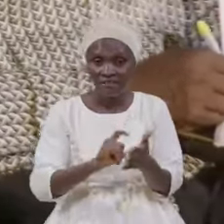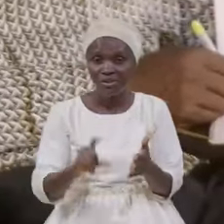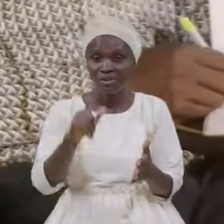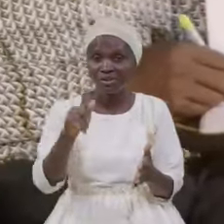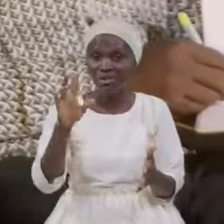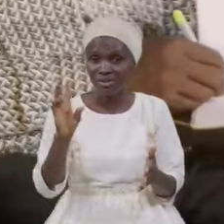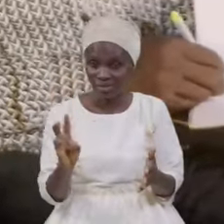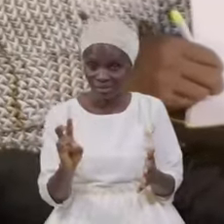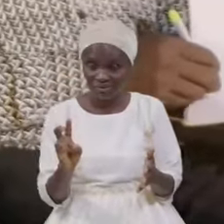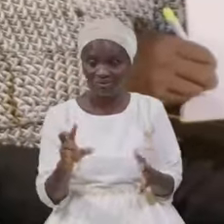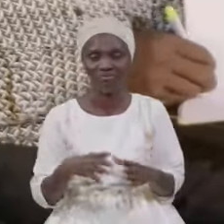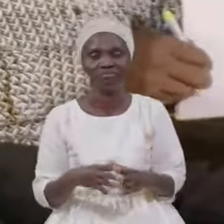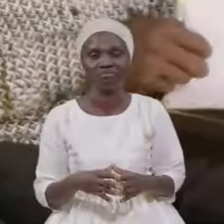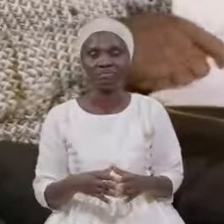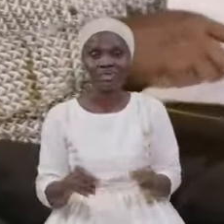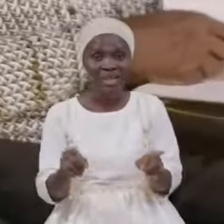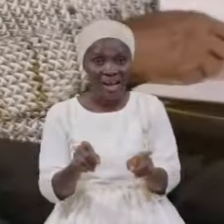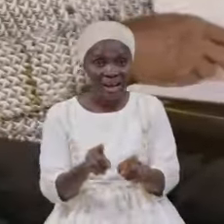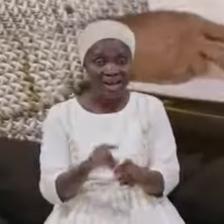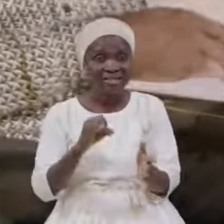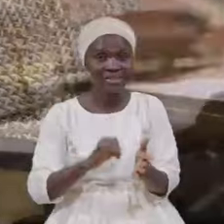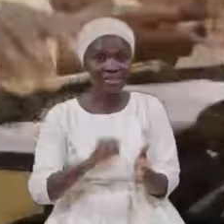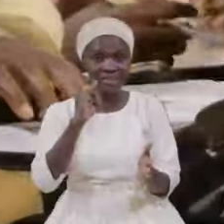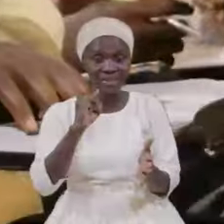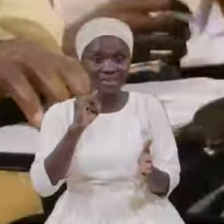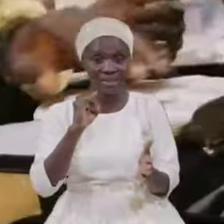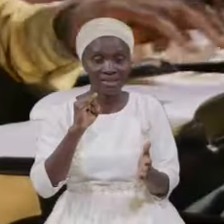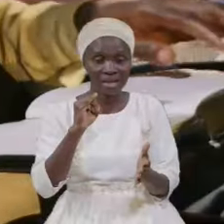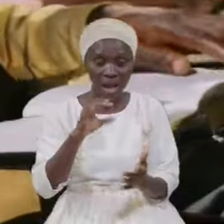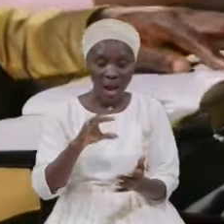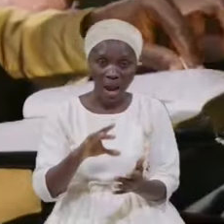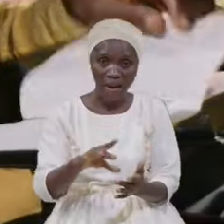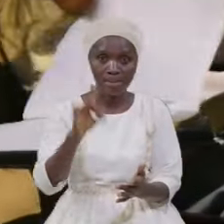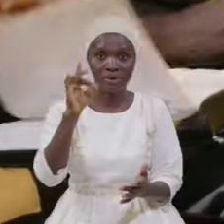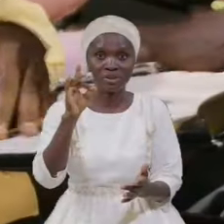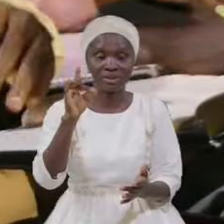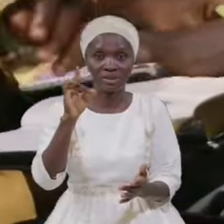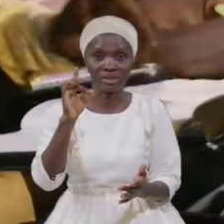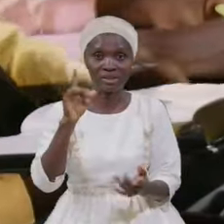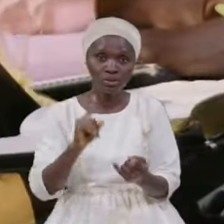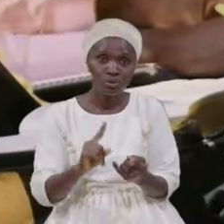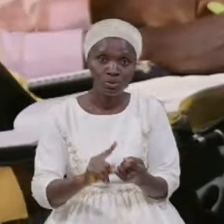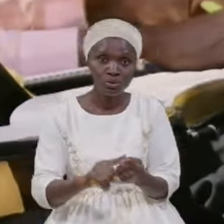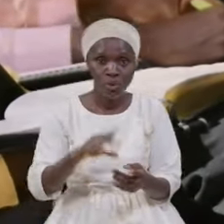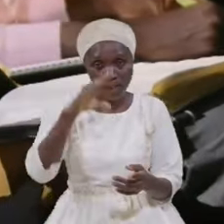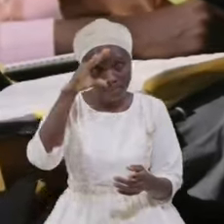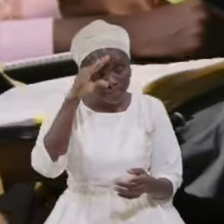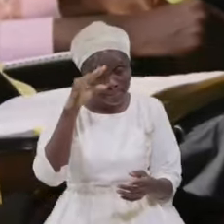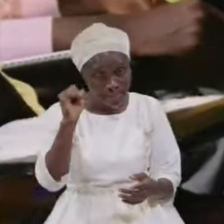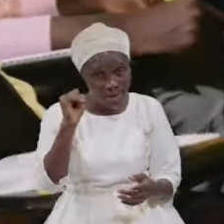selon qu'il est réservé aux hommes, il est réservé aux hommes de mourir une seule fois.